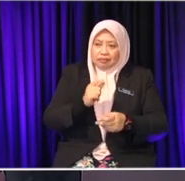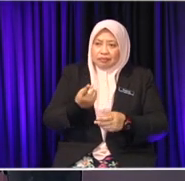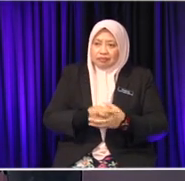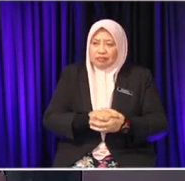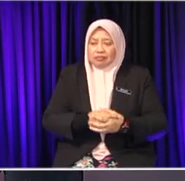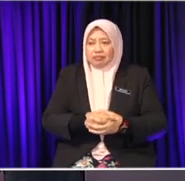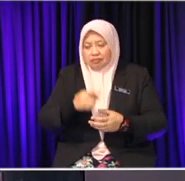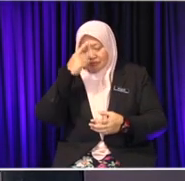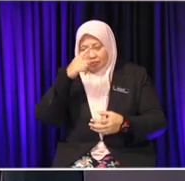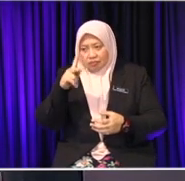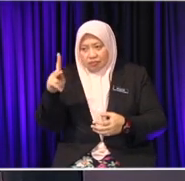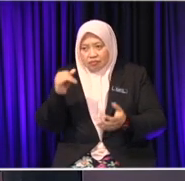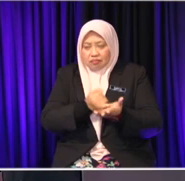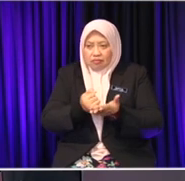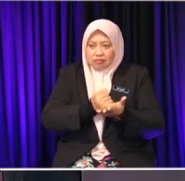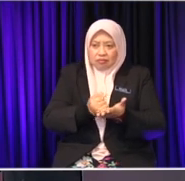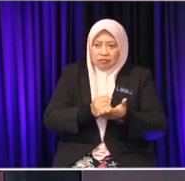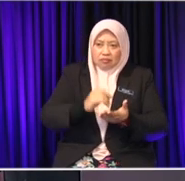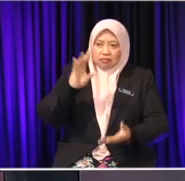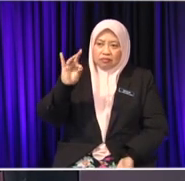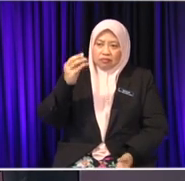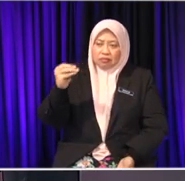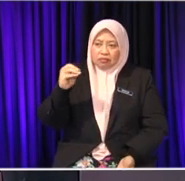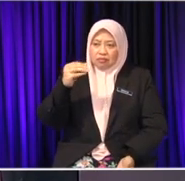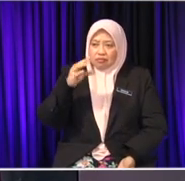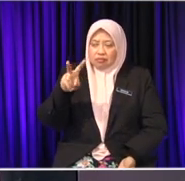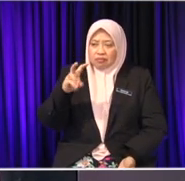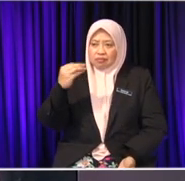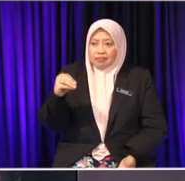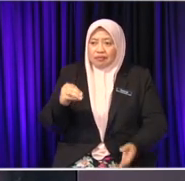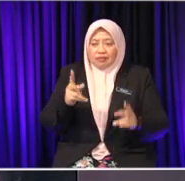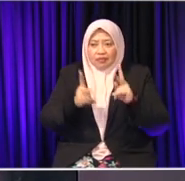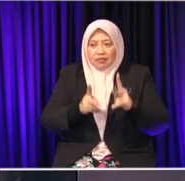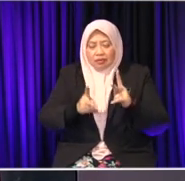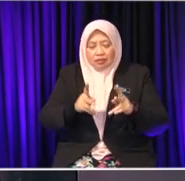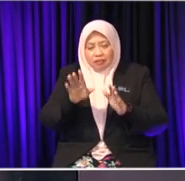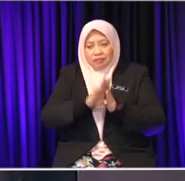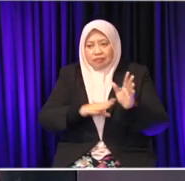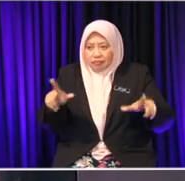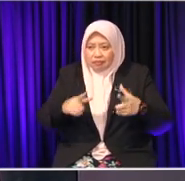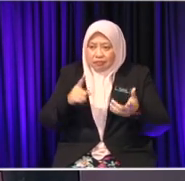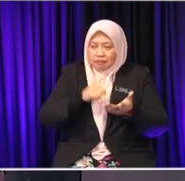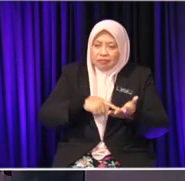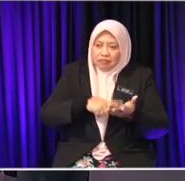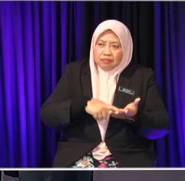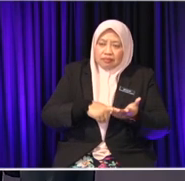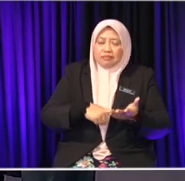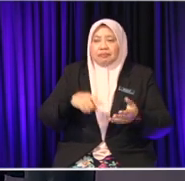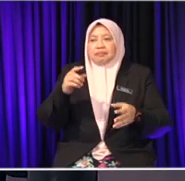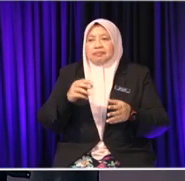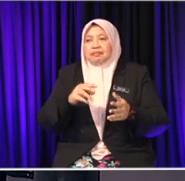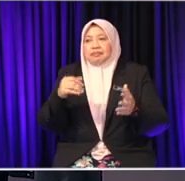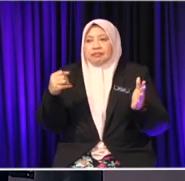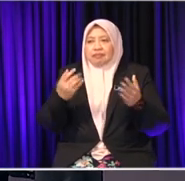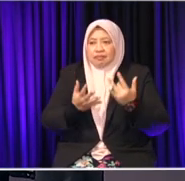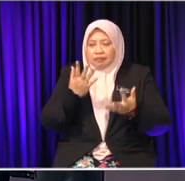kebakaran 80-20 merujuk kepada bila kita berlaku apa-apa kemenangan kebakaran 8400